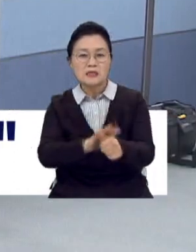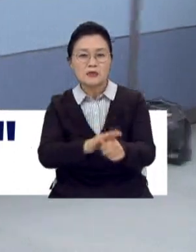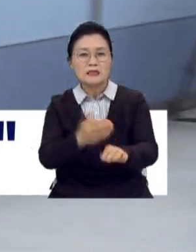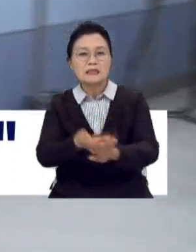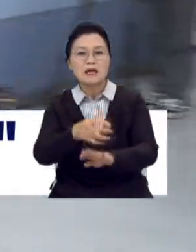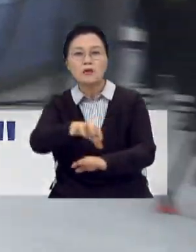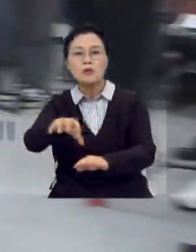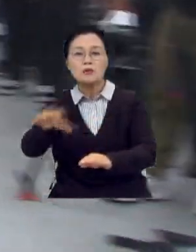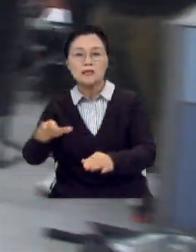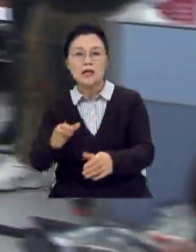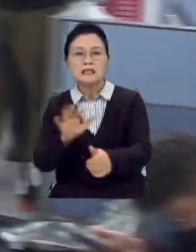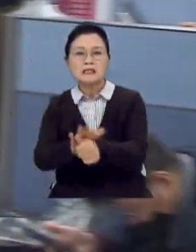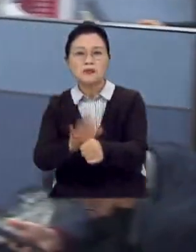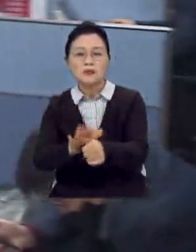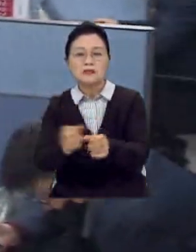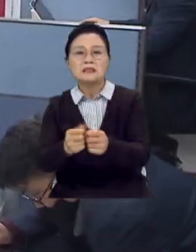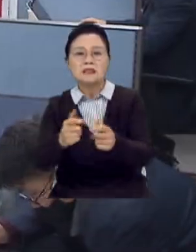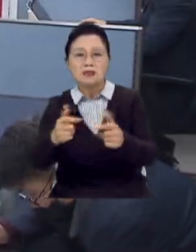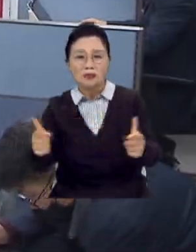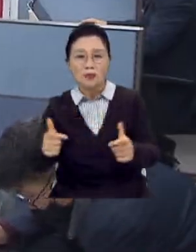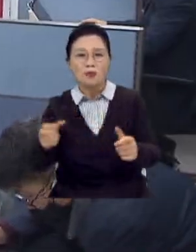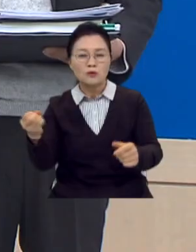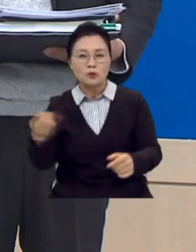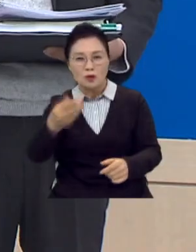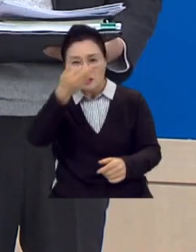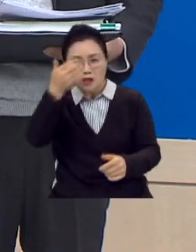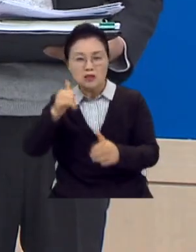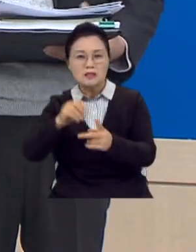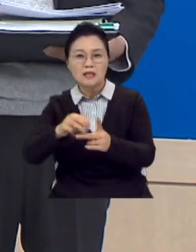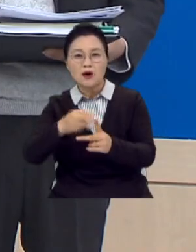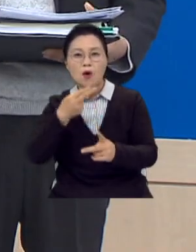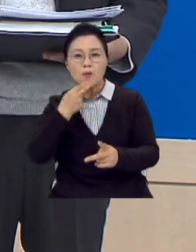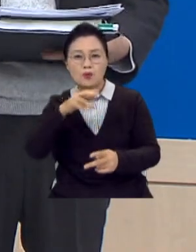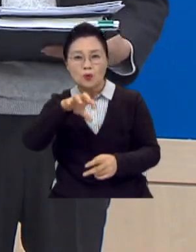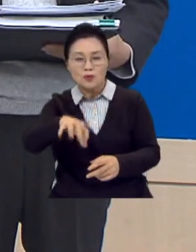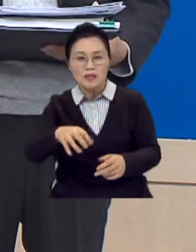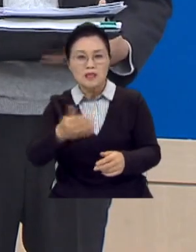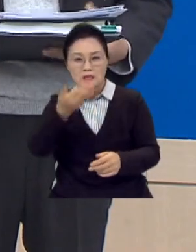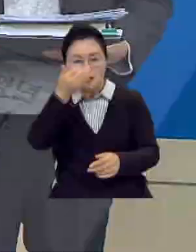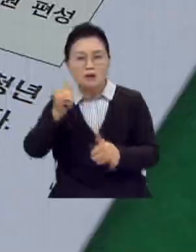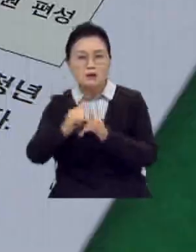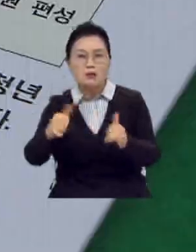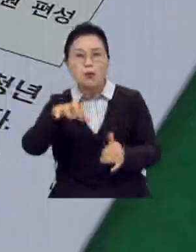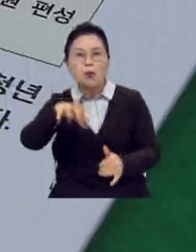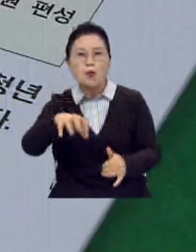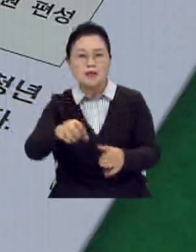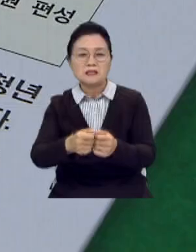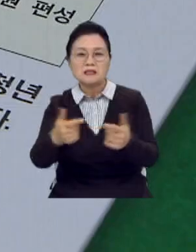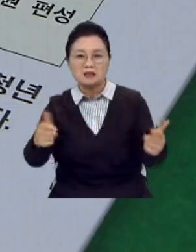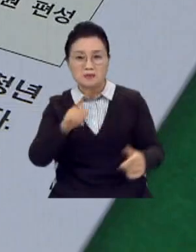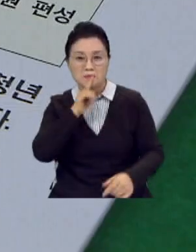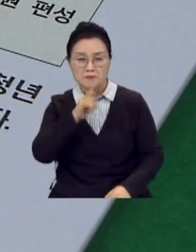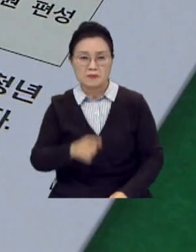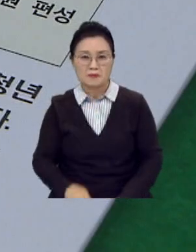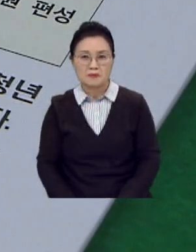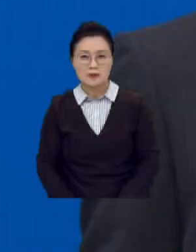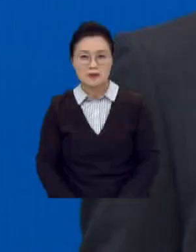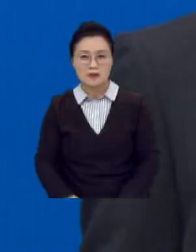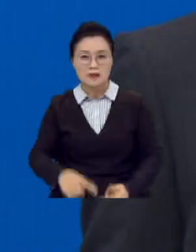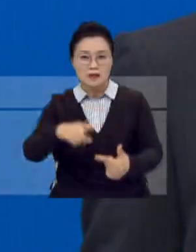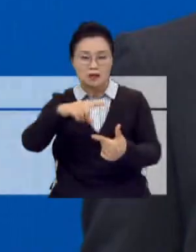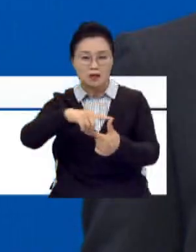다른 분야의 청년 지원 예산을 늘리고 자체 청년센터가 없는 시군에는 청년 거점 공간을 만들겠다고 밝혔습니다